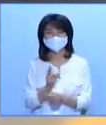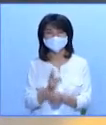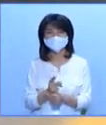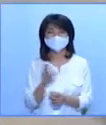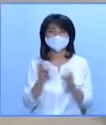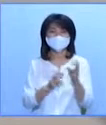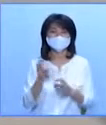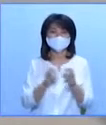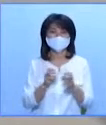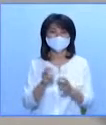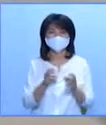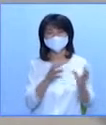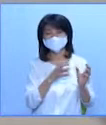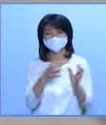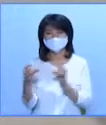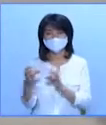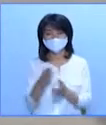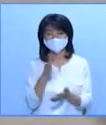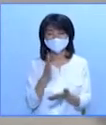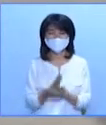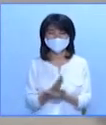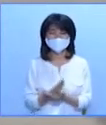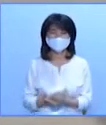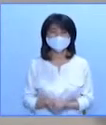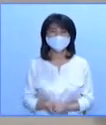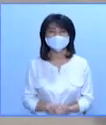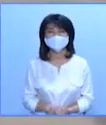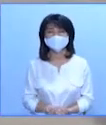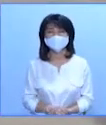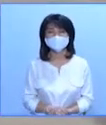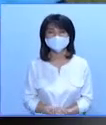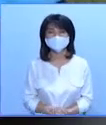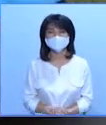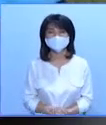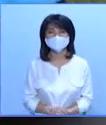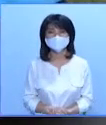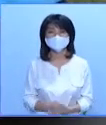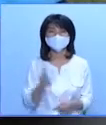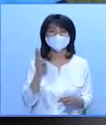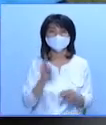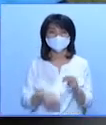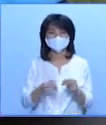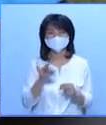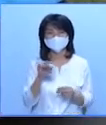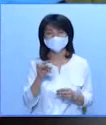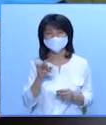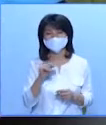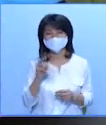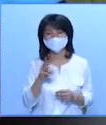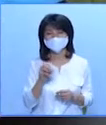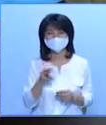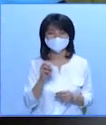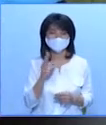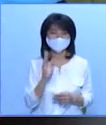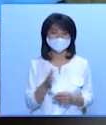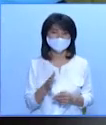мекеме қызметкерлерін тасымалдайтын көліктерге сары жолақтан қауіп жоқ. По окончании карантина разметка будет демонтирована на участках,